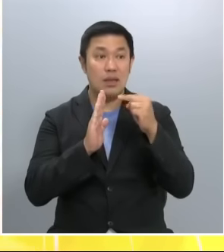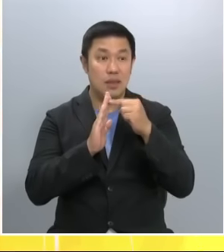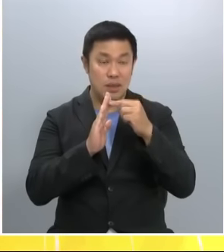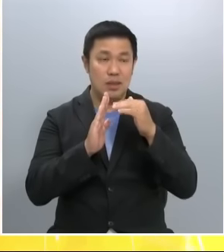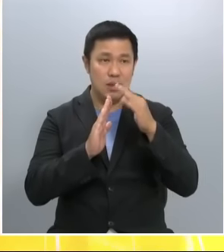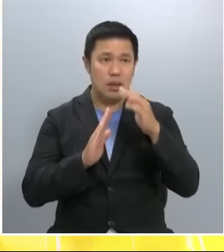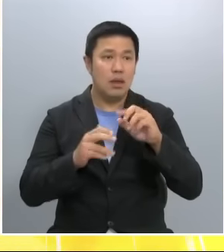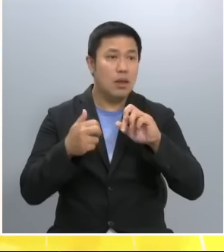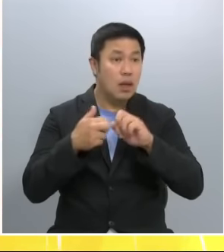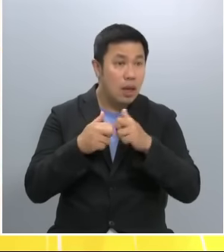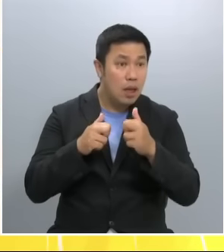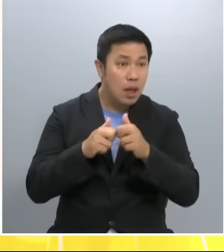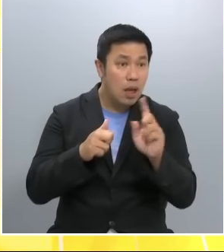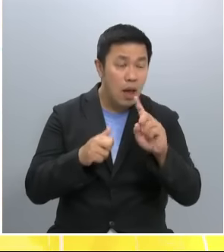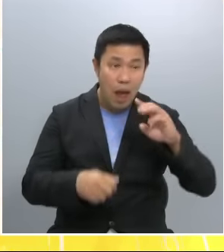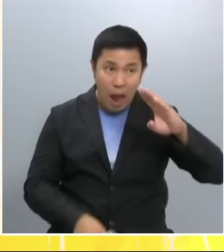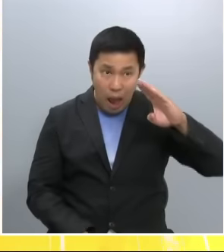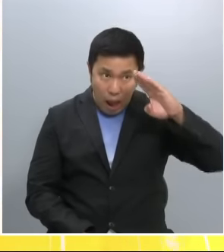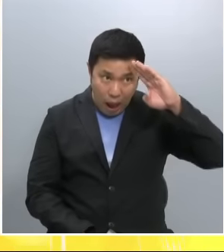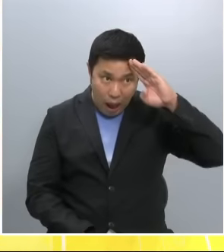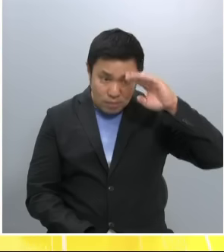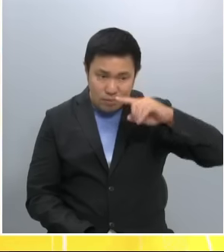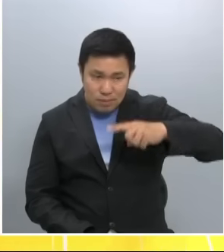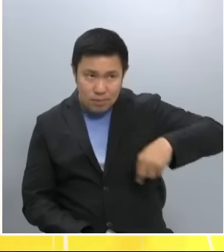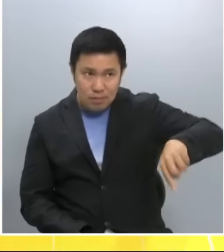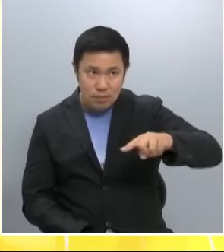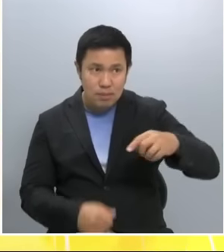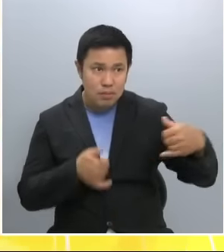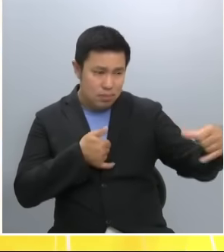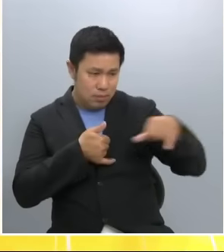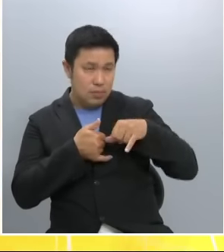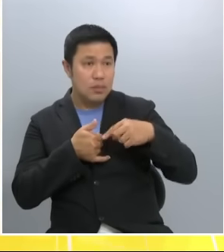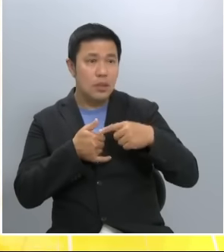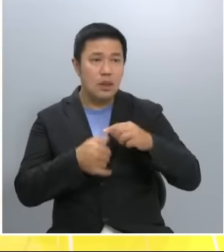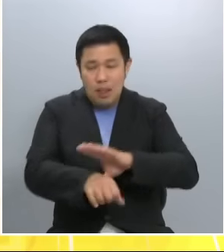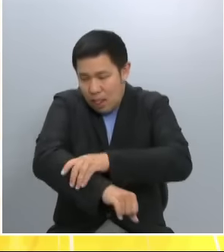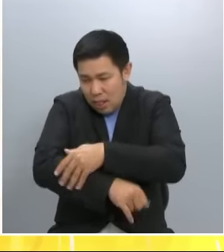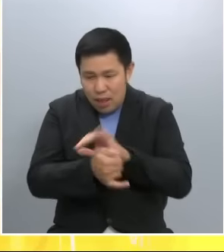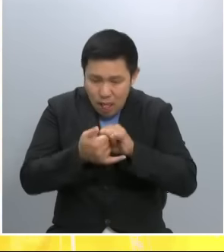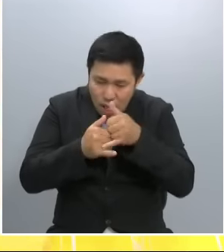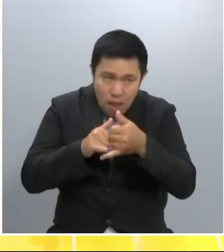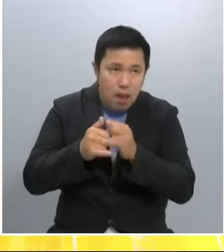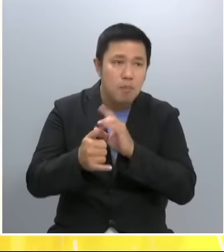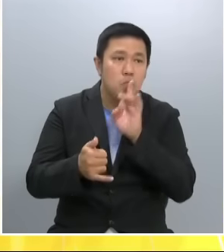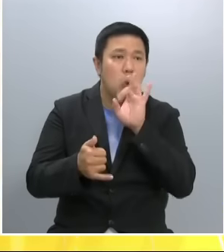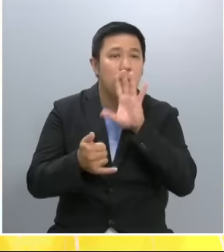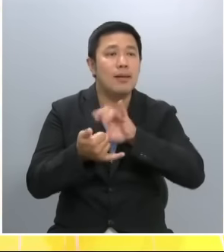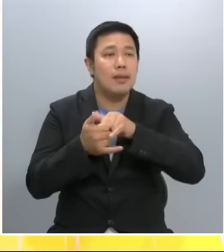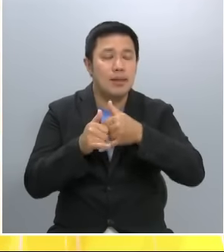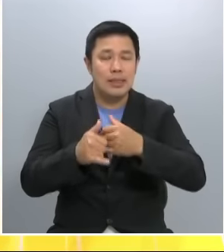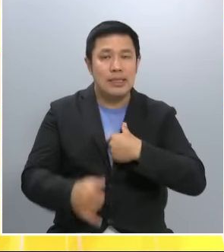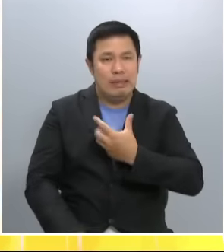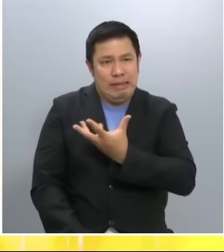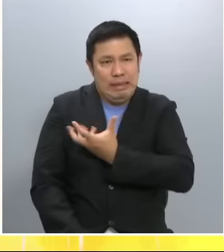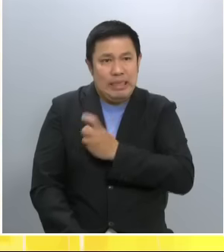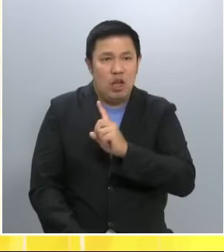เกิดกรณีทหารด้วยกันเนี่ยท่านผู้ชมบุกเข้าไปลวรามกระทำอนาจารย์ที่มันเจ็บปวดก็